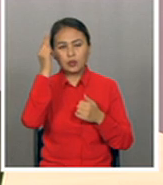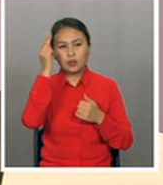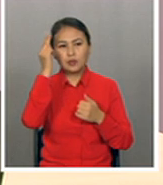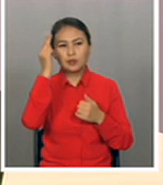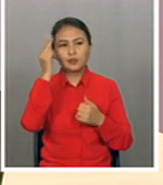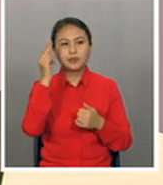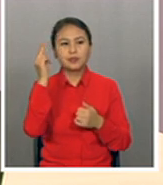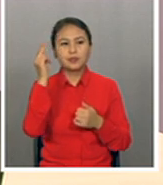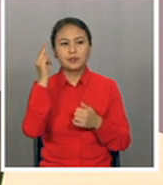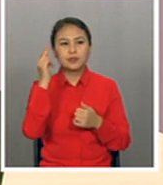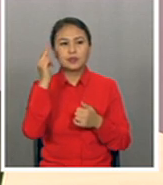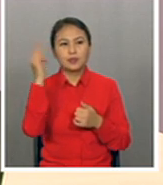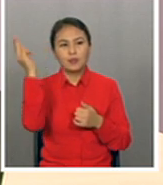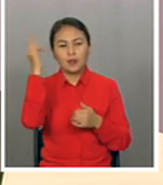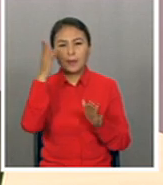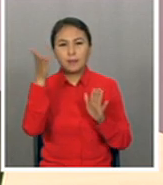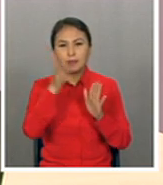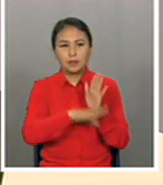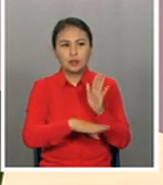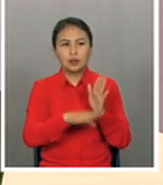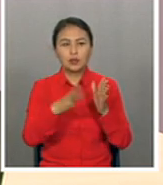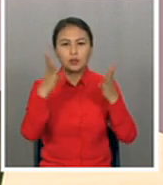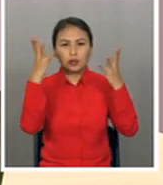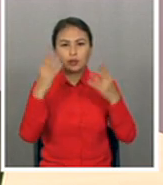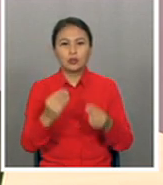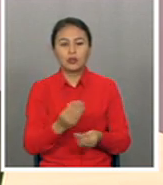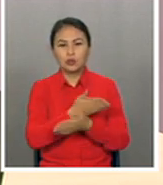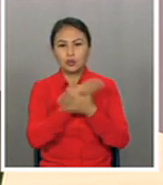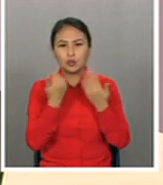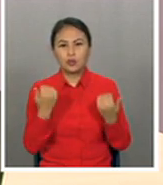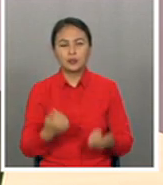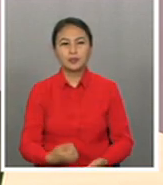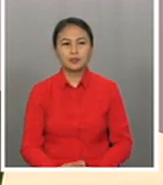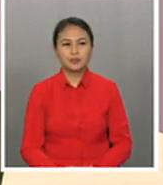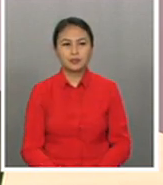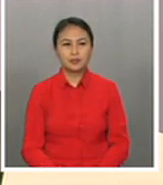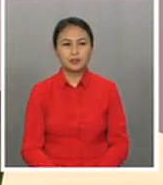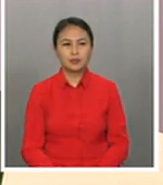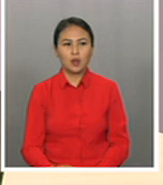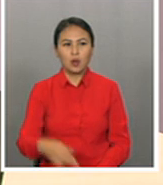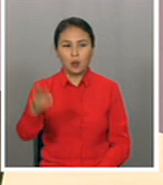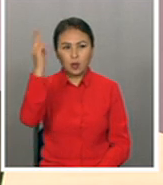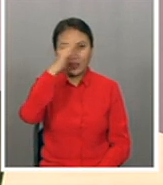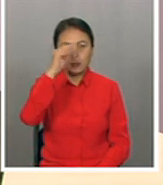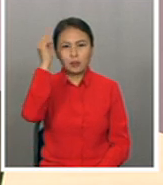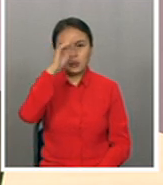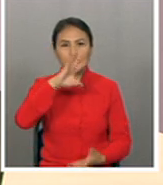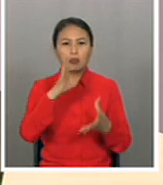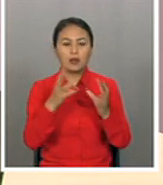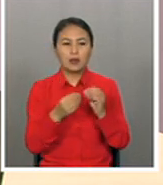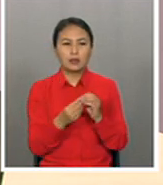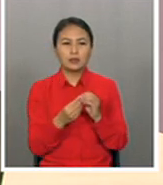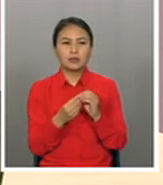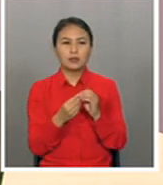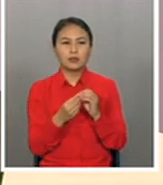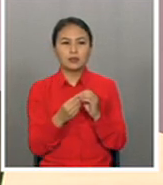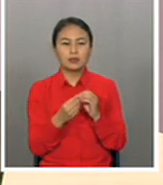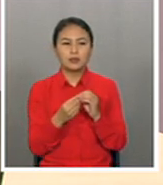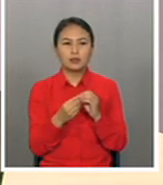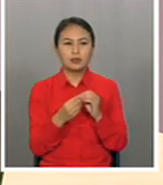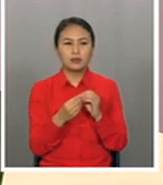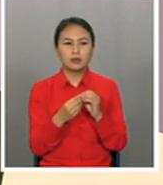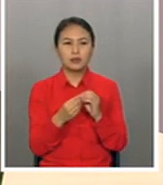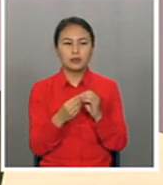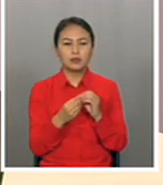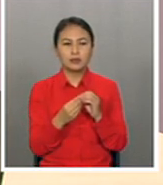Жарайсыңдар, білімсіз күнің жоқ. Оқу білім бұлағы,